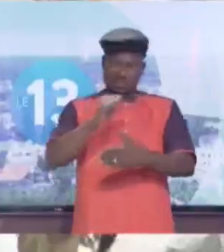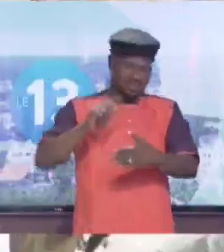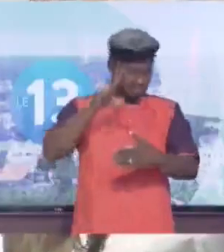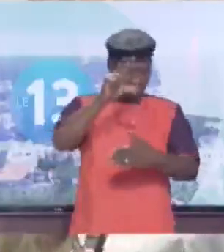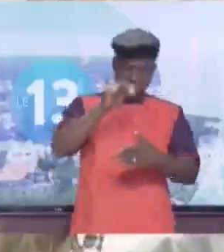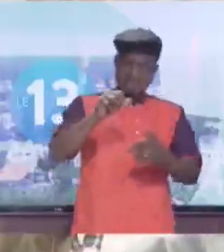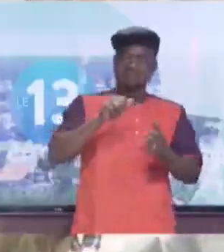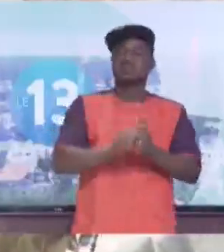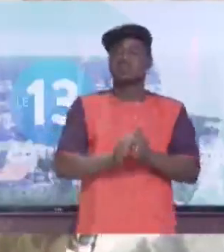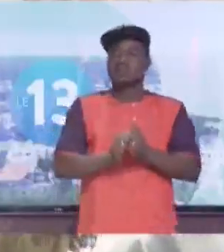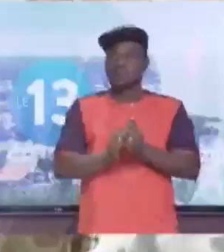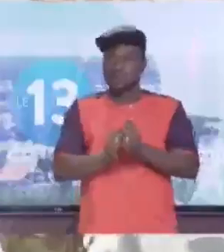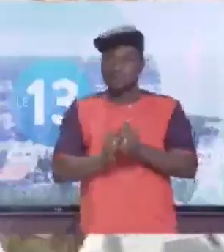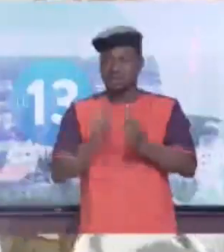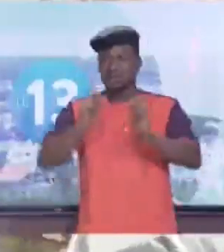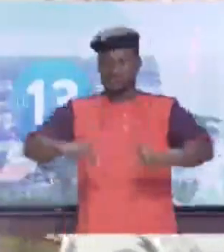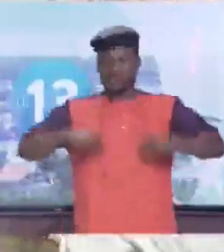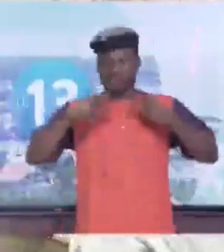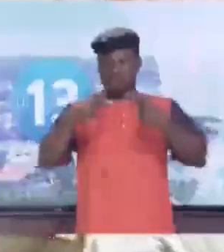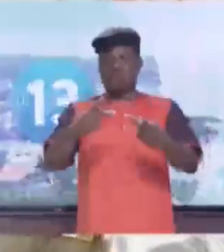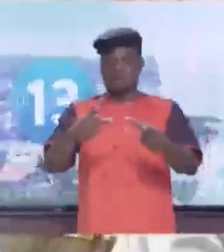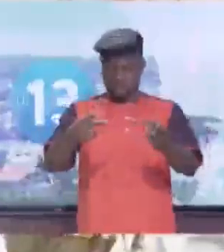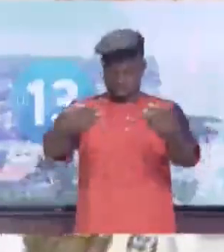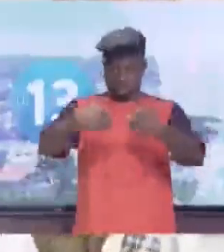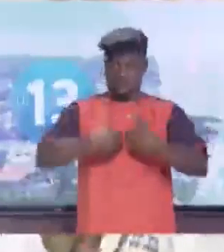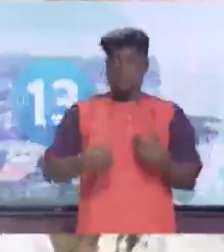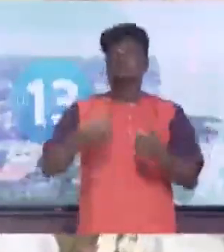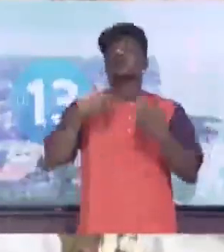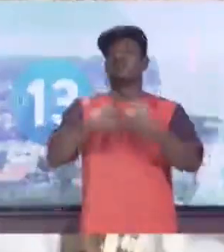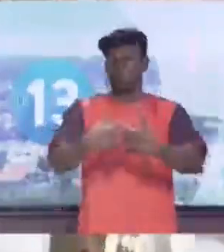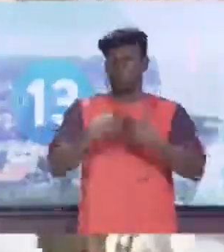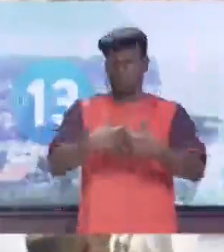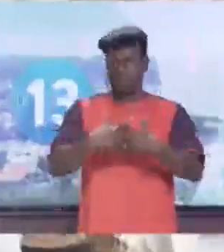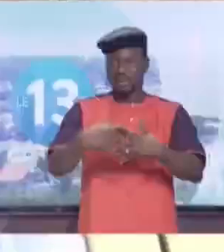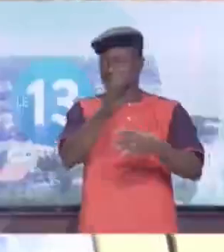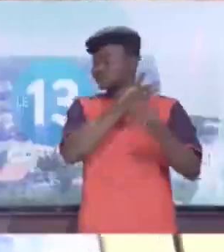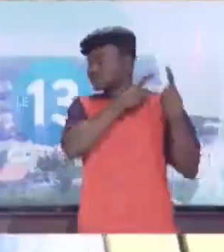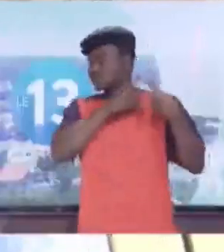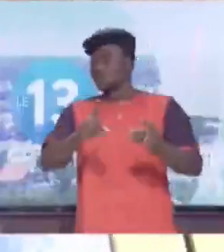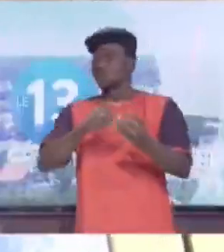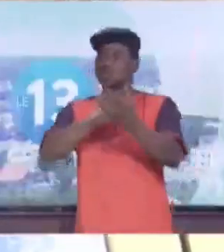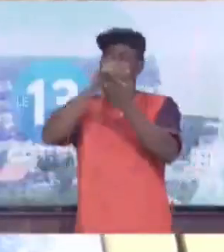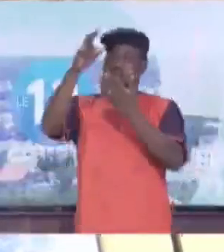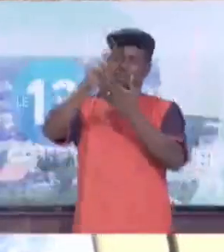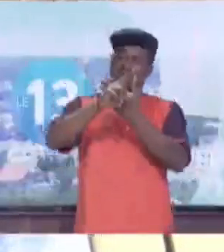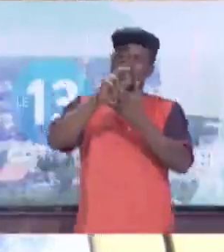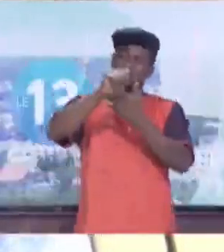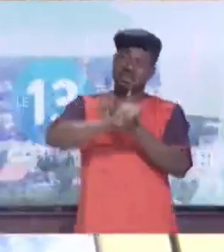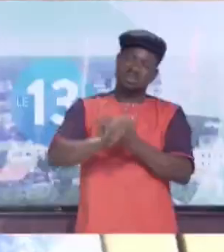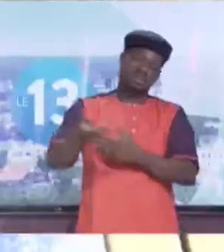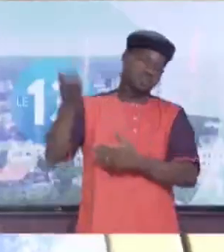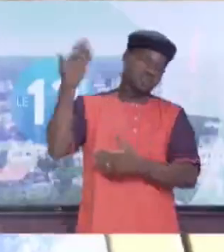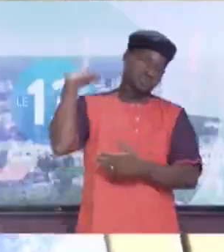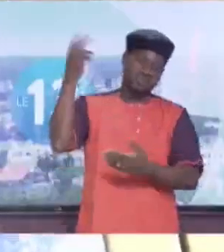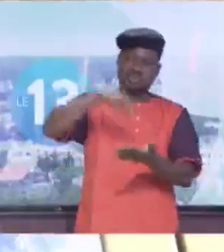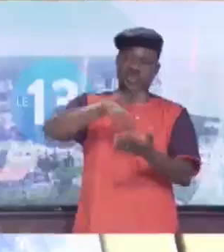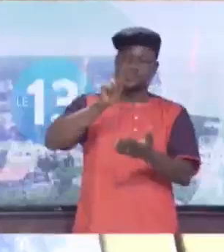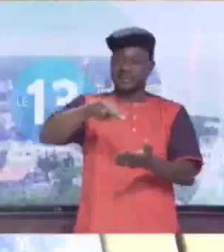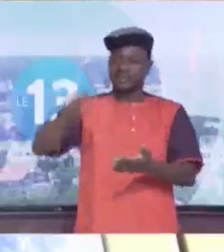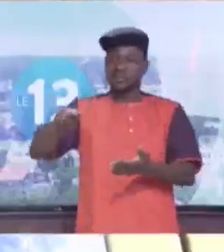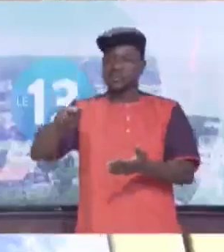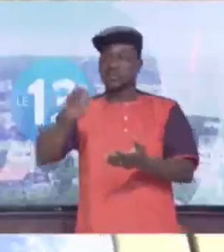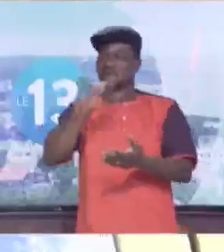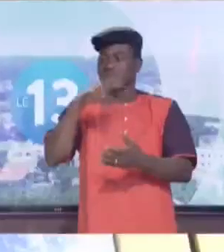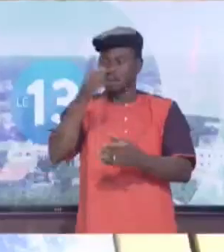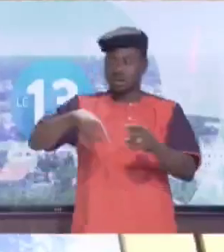transplantation cardiaque. La promesse d'octroyer cette machine au CHU de Tengandogo remonte à juillet 2022. Quand l'équipe du Dr